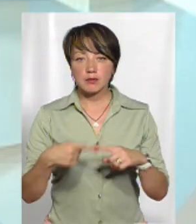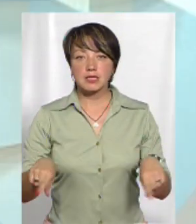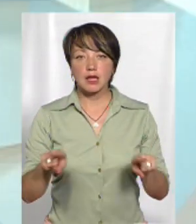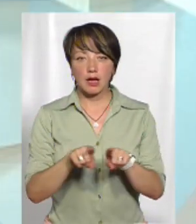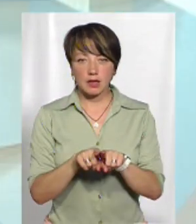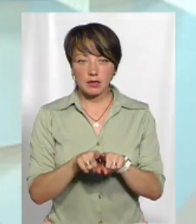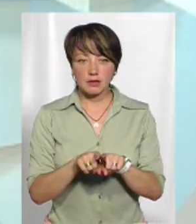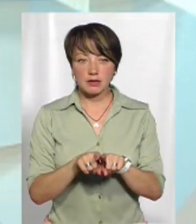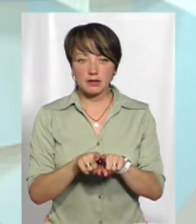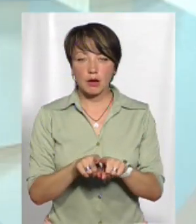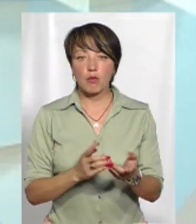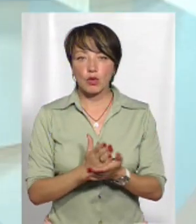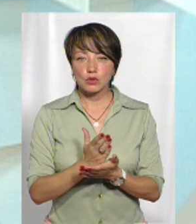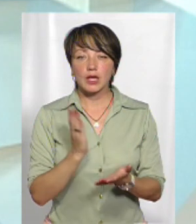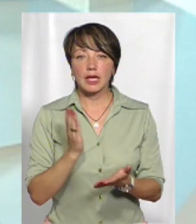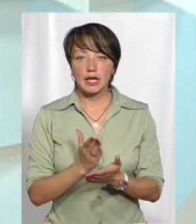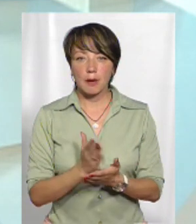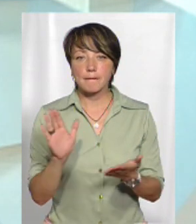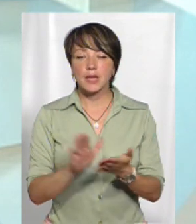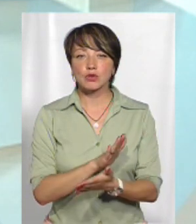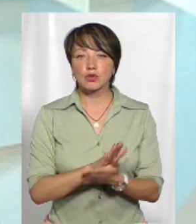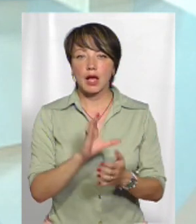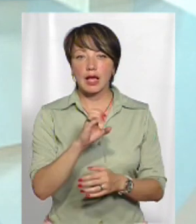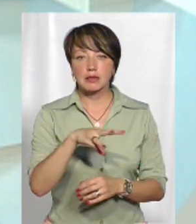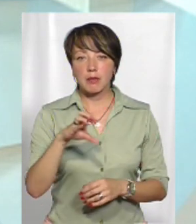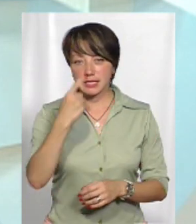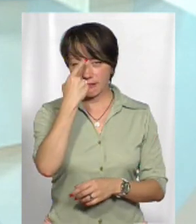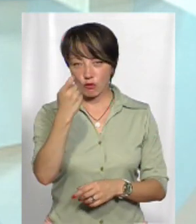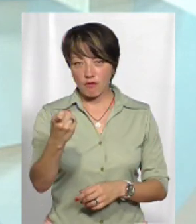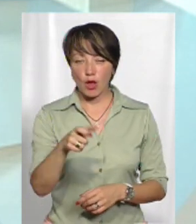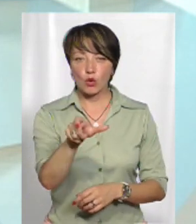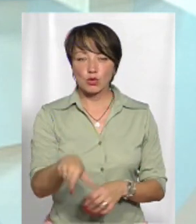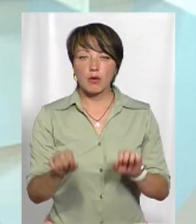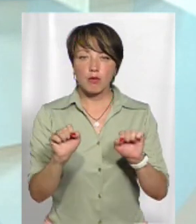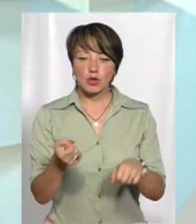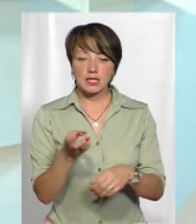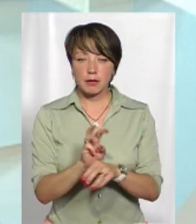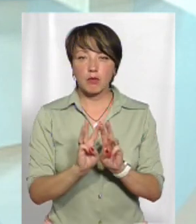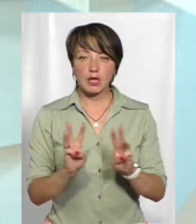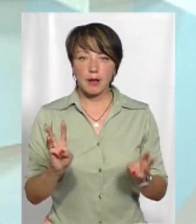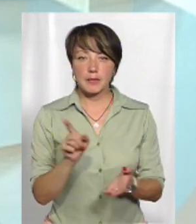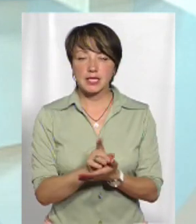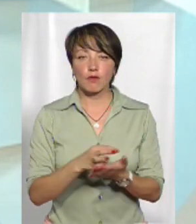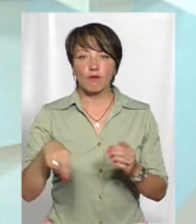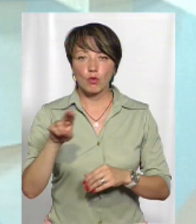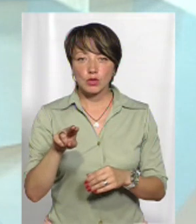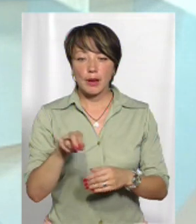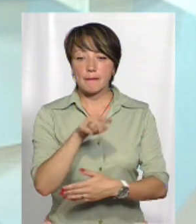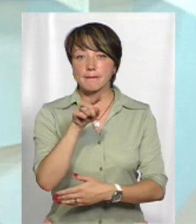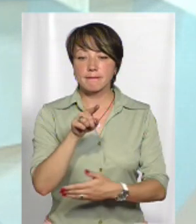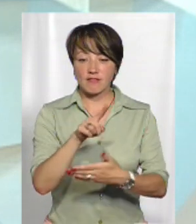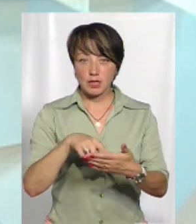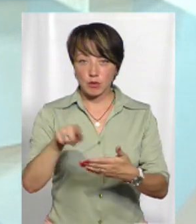з таких послуг є безкоштовне смс-інформування. Особа може зайти на веб-портал Пенсійного фонду,